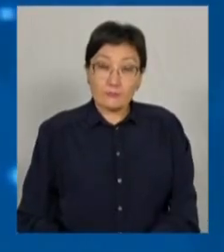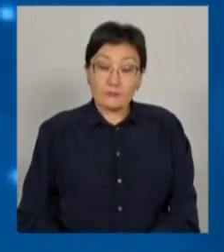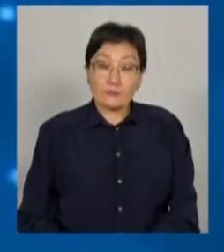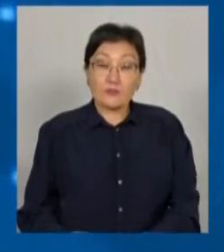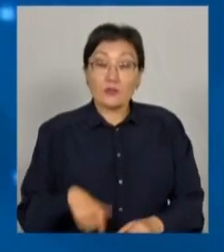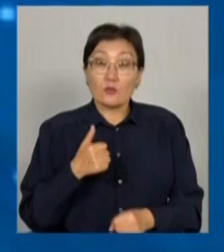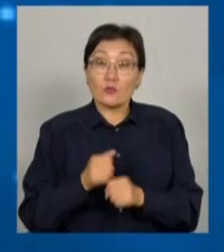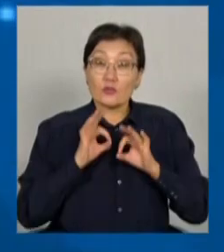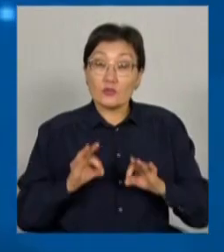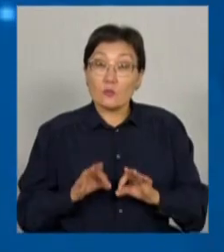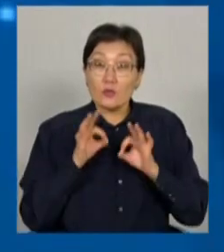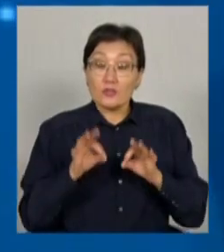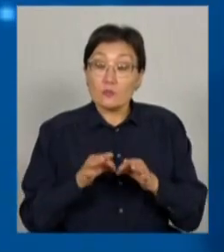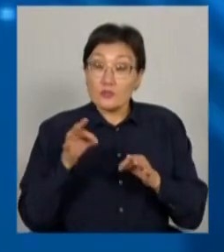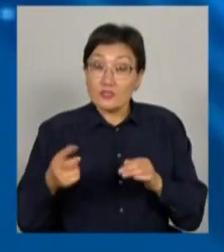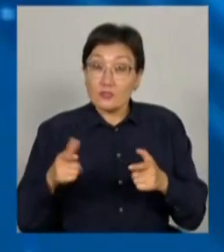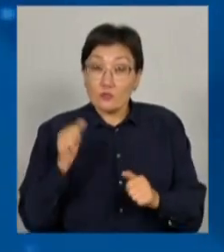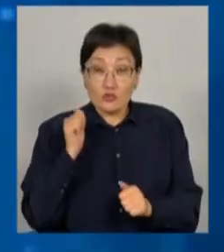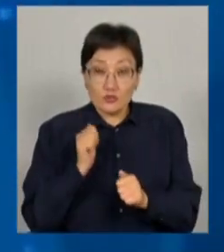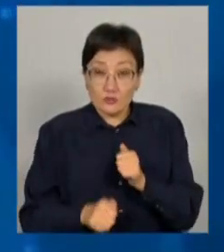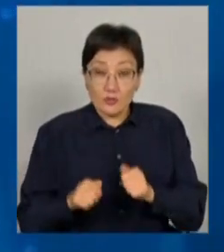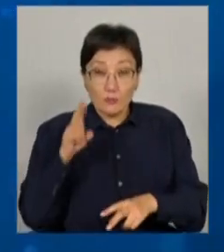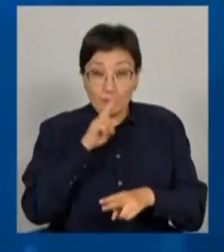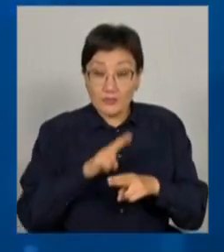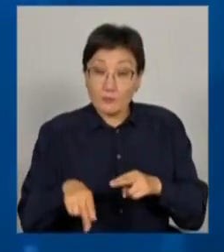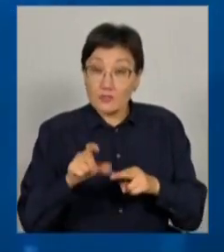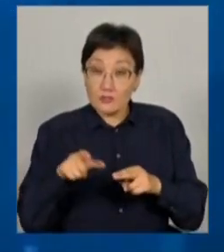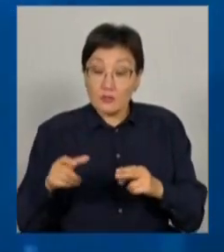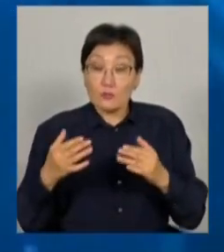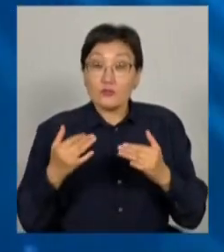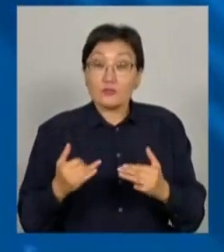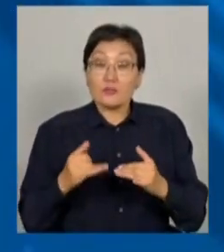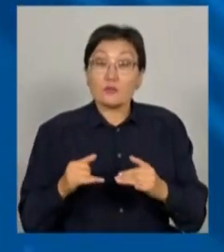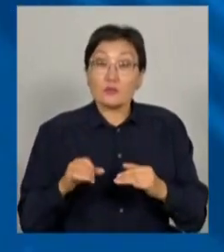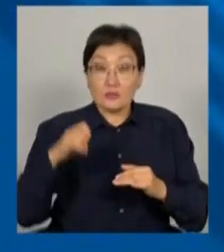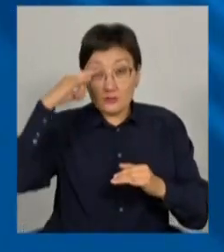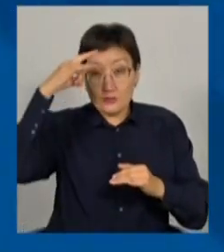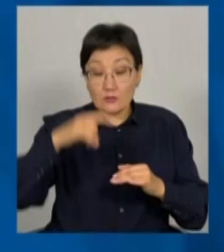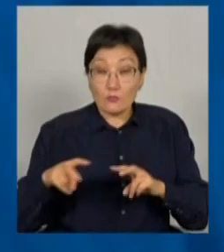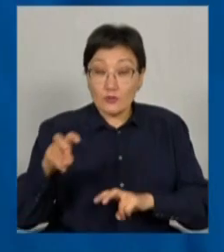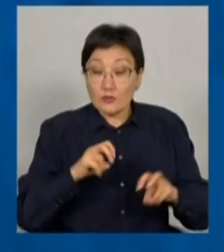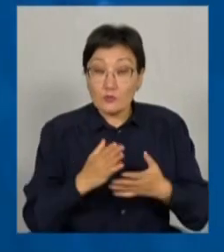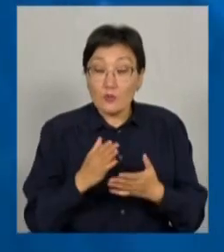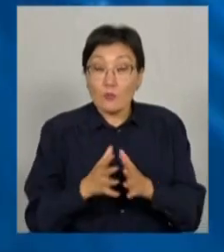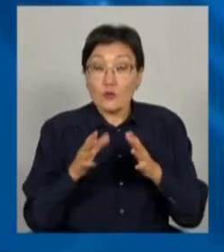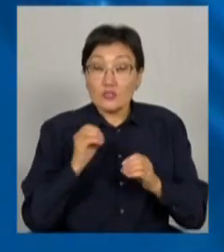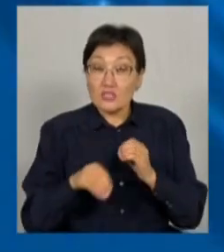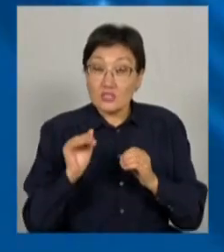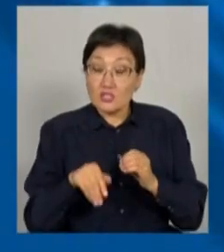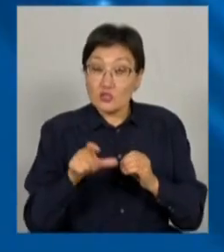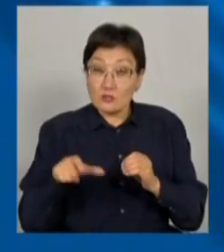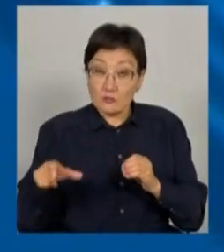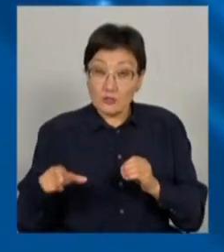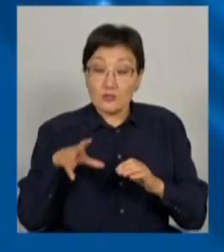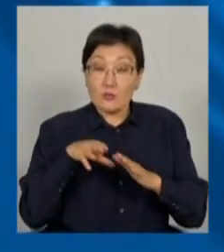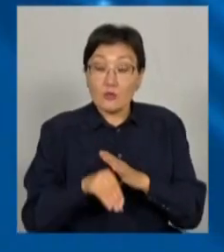В Генпрокуратуре назвали регионы, где чаще всего пропадают люди. На сегодня по стране в розыске находится больше 10 тысяч